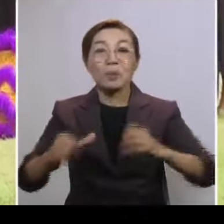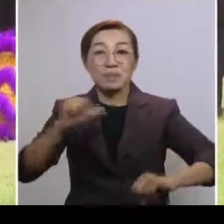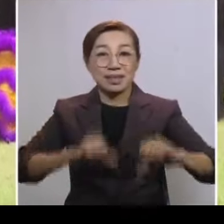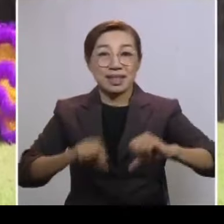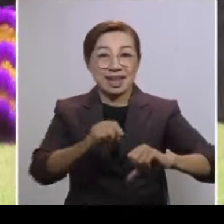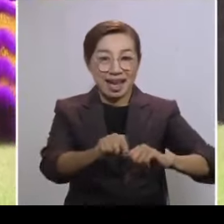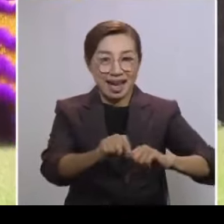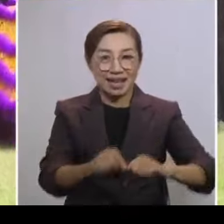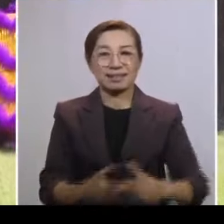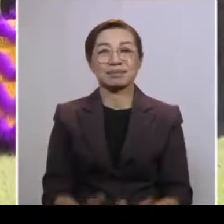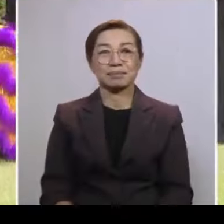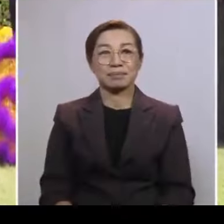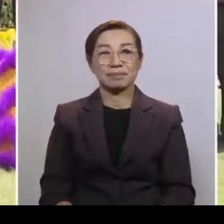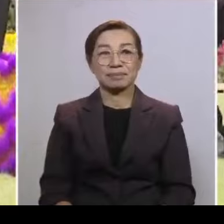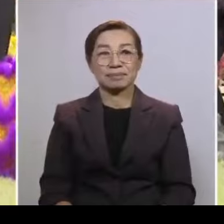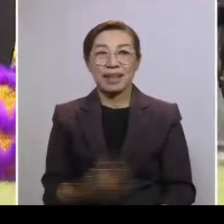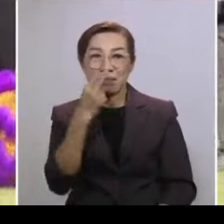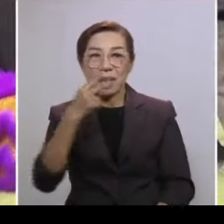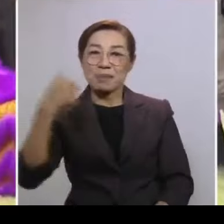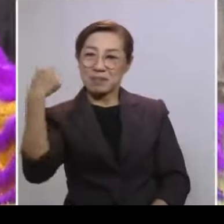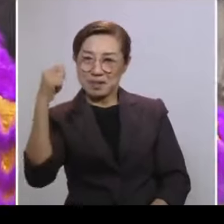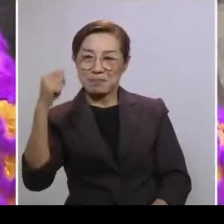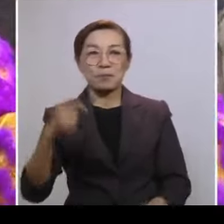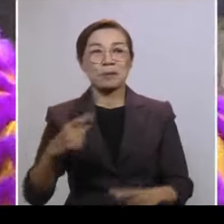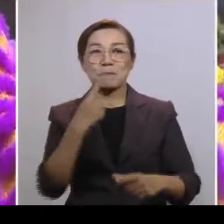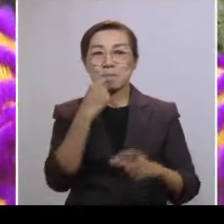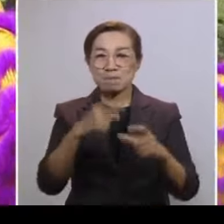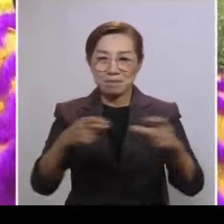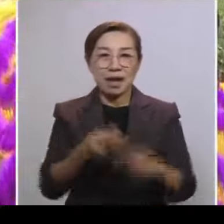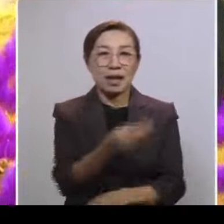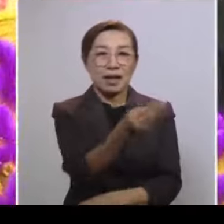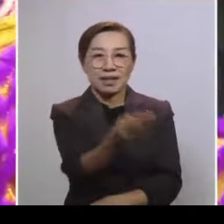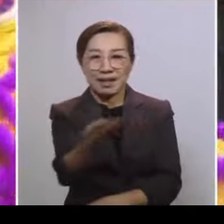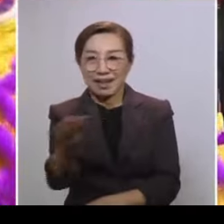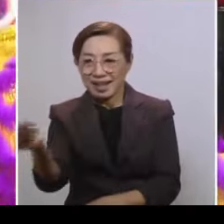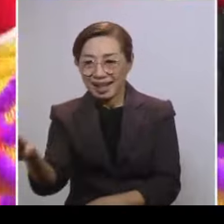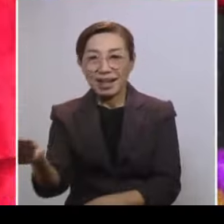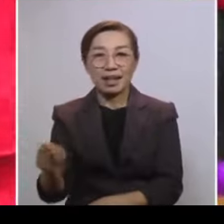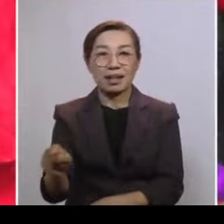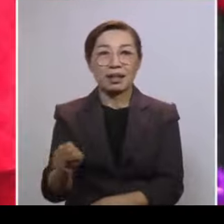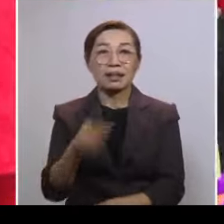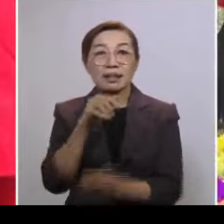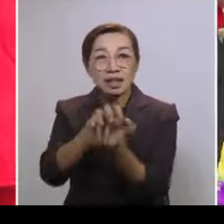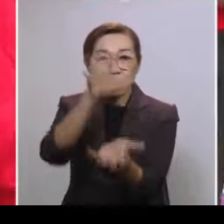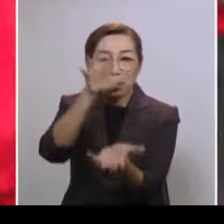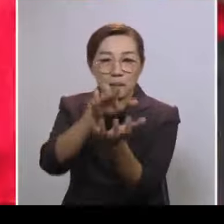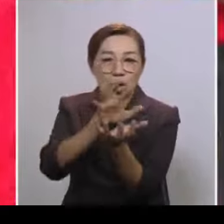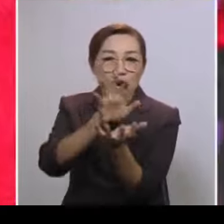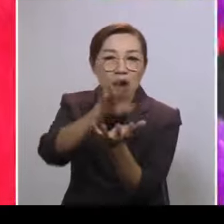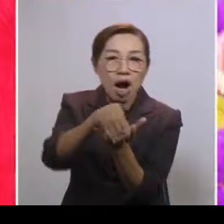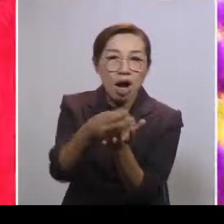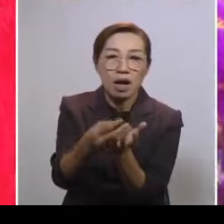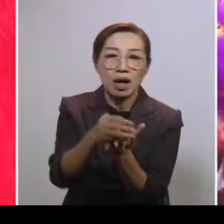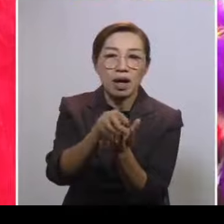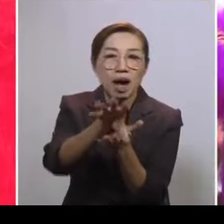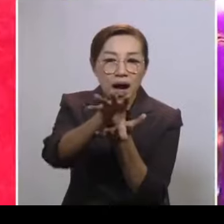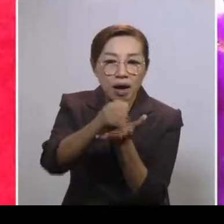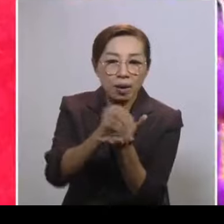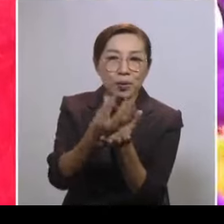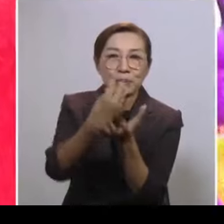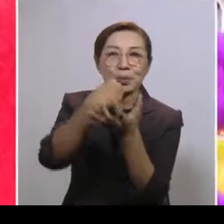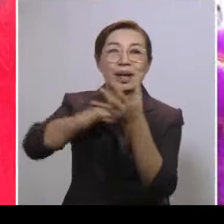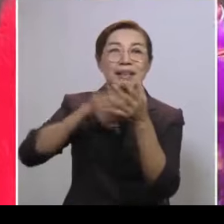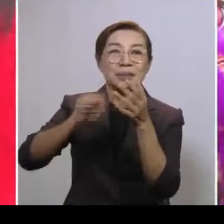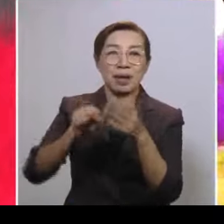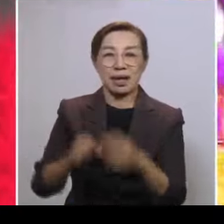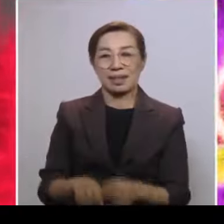แล้วก็แป๊ะยิ้มด้วยนี่ค่ะเป็นภาพในการแจกอ่างเปาก็คือเขาต้องรับคาบมาใช่มั้ยคะแล้วก็กินเข้าไปใช่มั้ยคะนี่ค่ะแป๊ะ